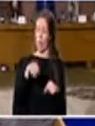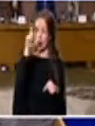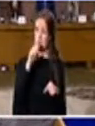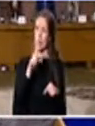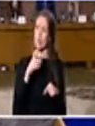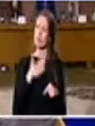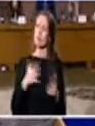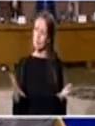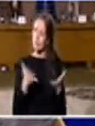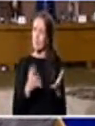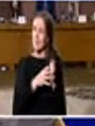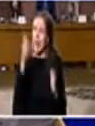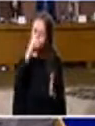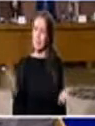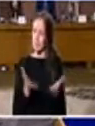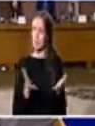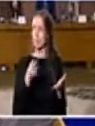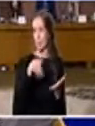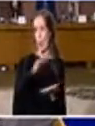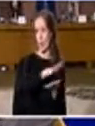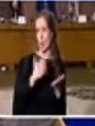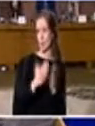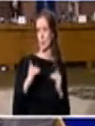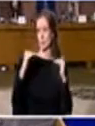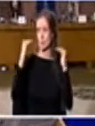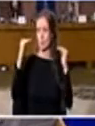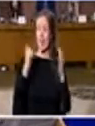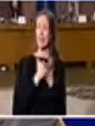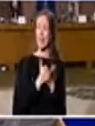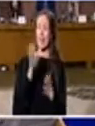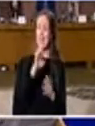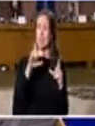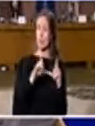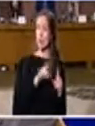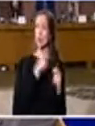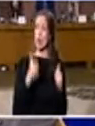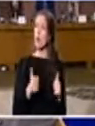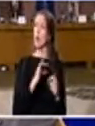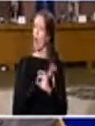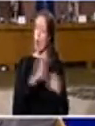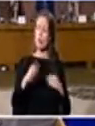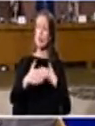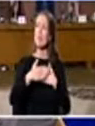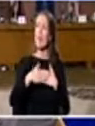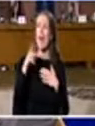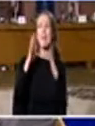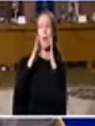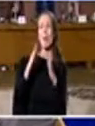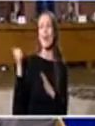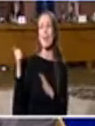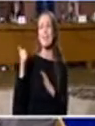napore Srbije u ovoj oblasti. Delegacija Evropske unije je do sada imala izvrsnu saradnju sa Kancelarijom poverenice za